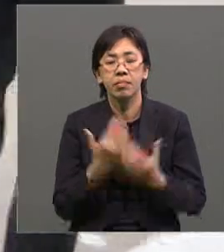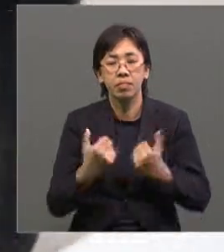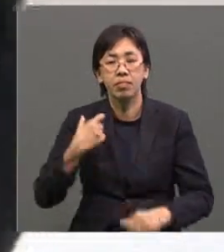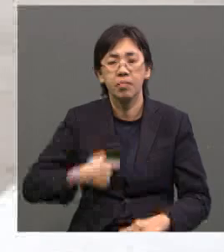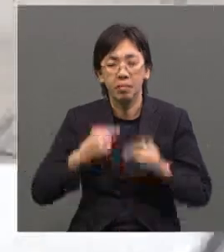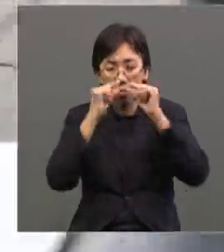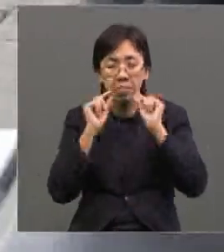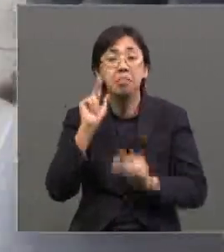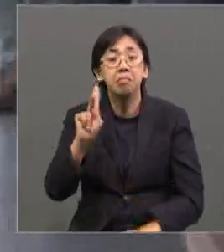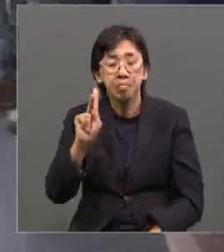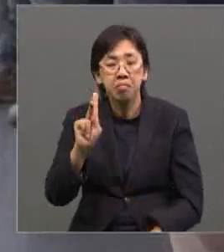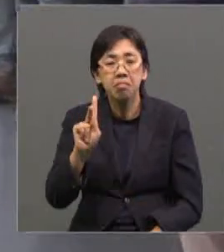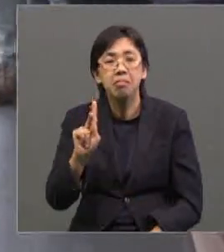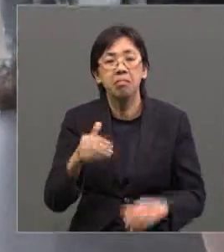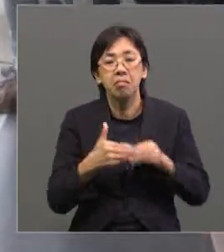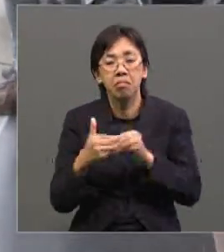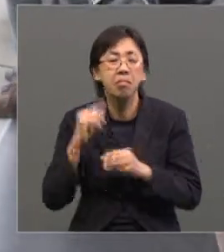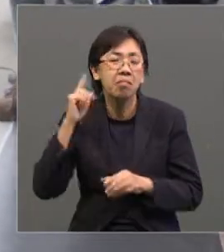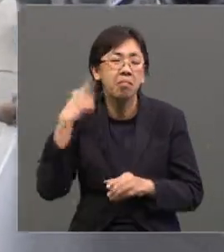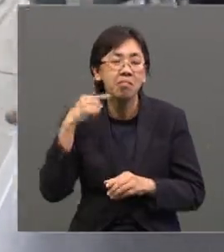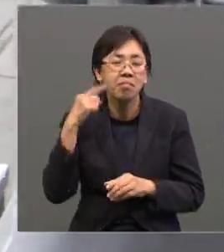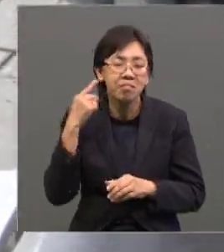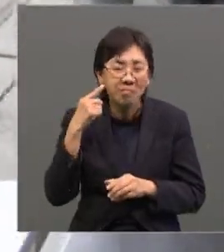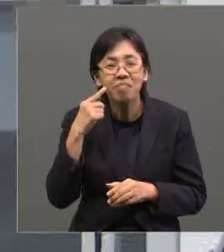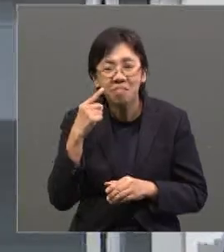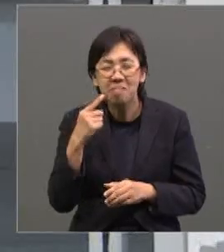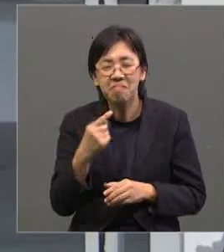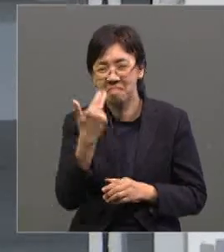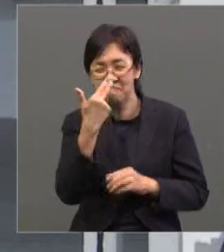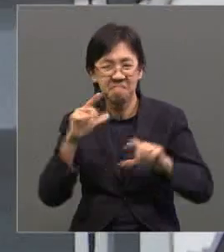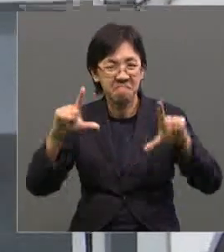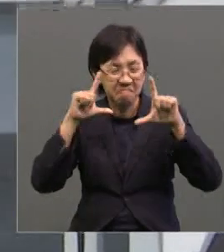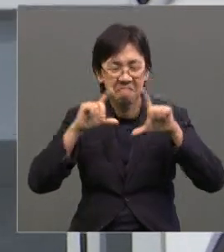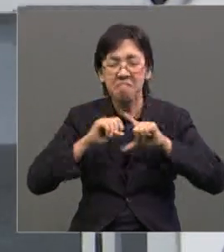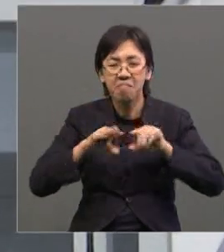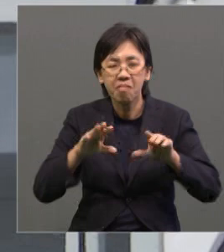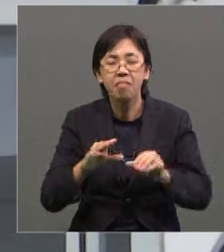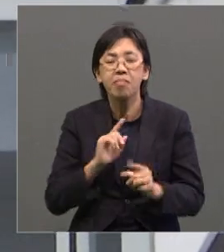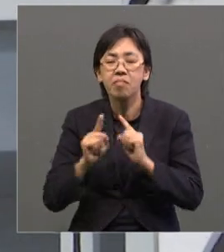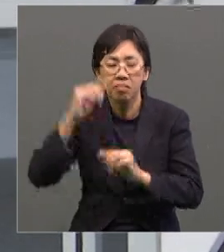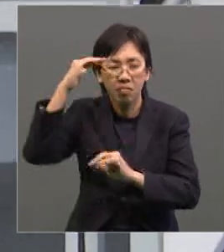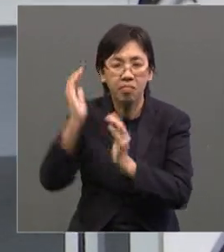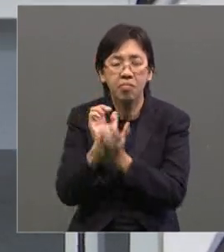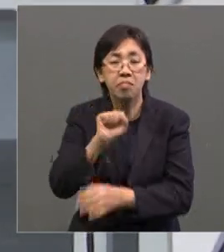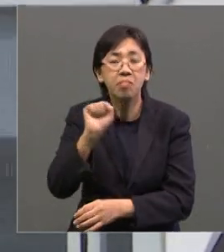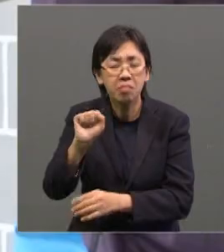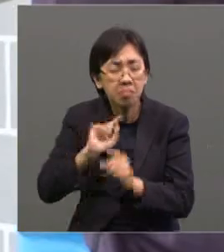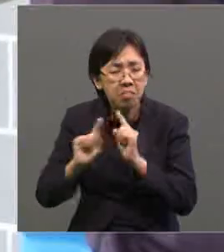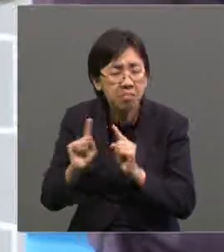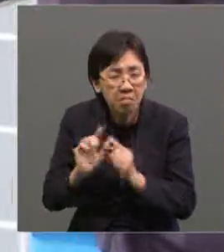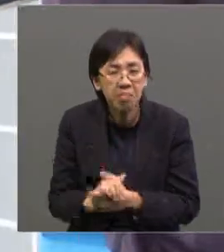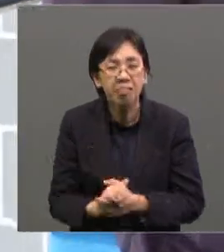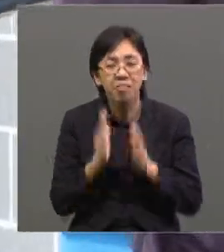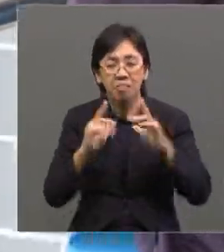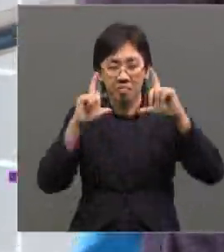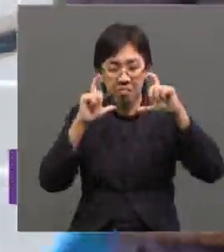ากันจอมพลังก็พาเน็ตไอดอลอดีตเกิร์ลกรุ๊ปเนี่ยนะคะเข้าไปแจ้งความกับตำรวจที่สน.สุทธิสารให้ดำเนินคดีกับช่